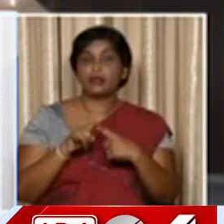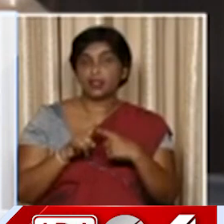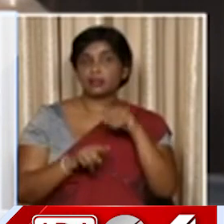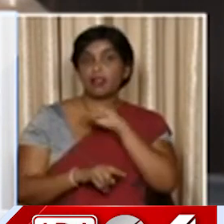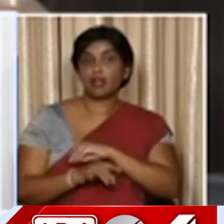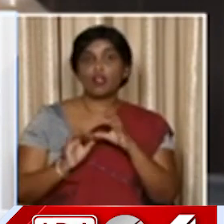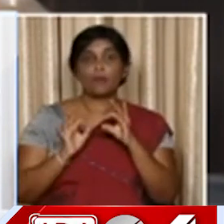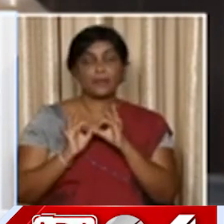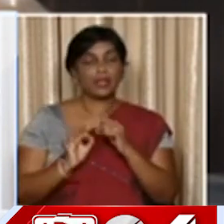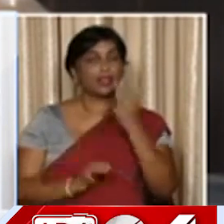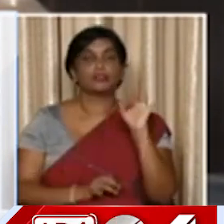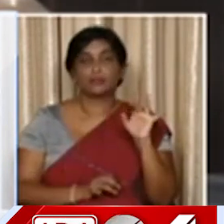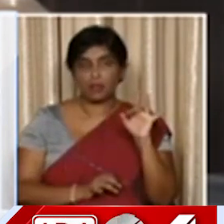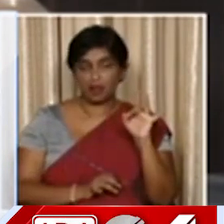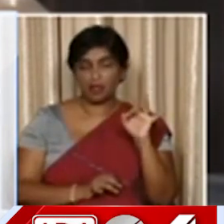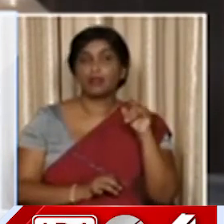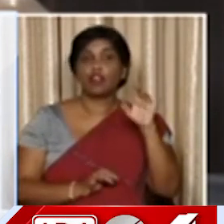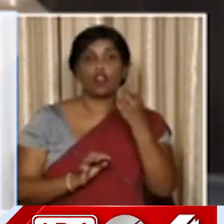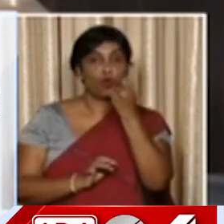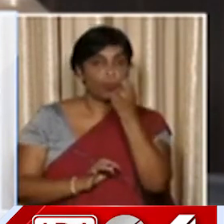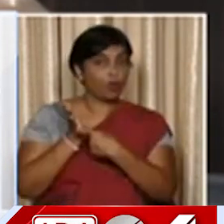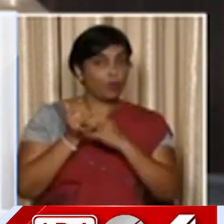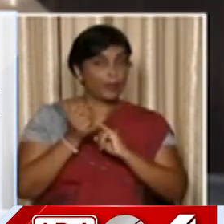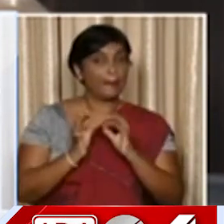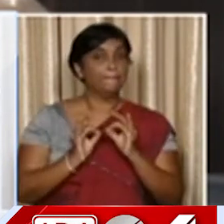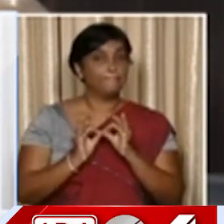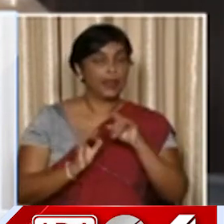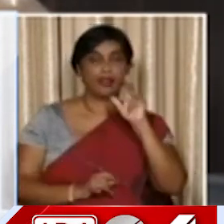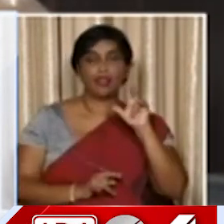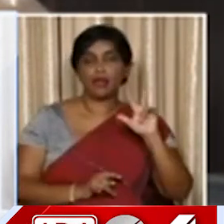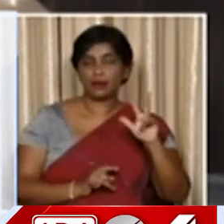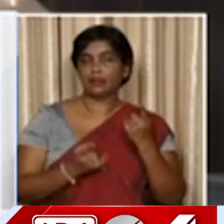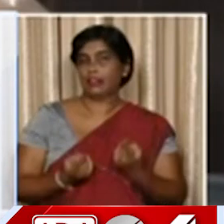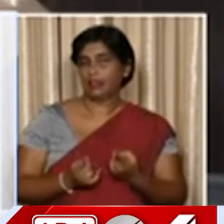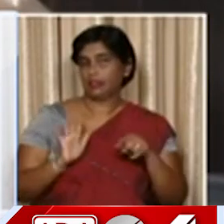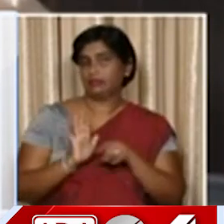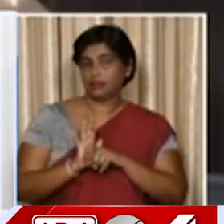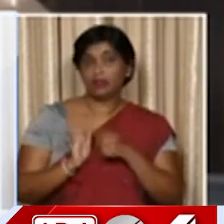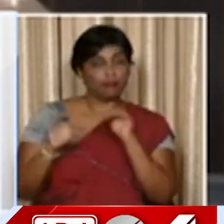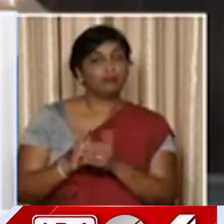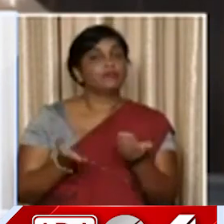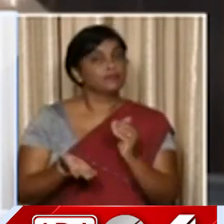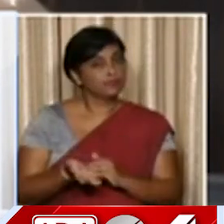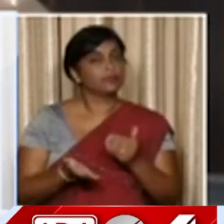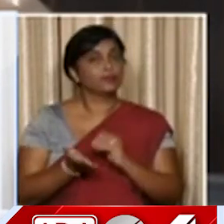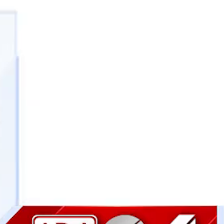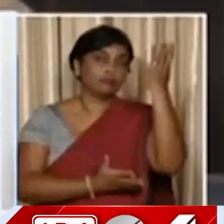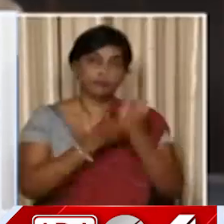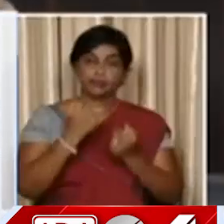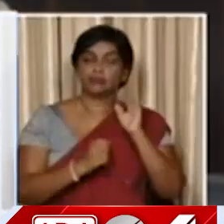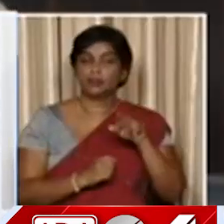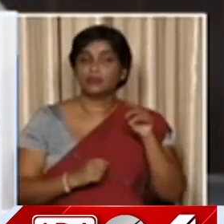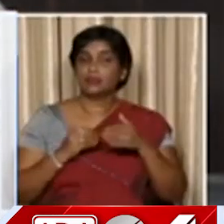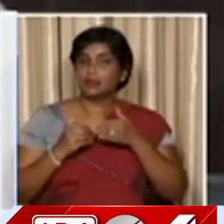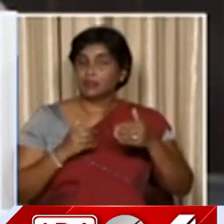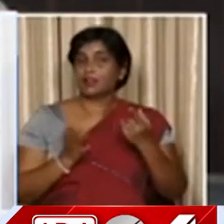රුපියල් බිලියන 215යි. රුපියල් බිලියන 168ක් හිඟයි. මේ හිඟය පියවන්න නම් තව තවත් ණය ගත යුතු වෙනවා.